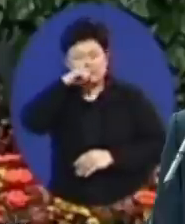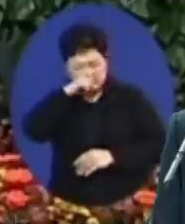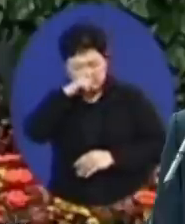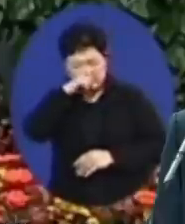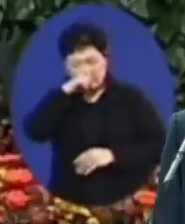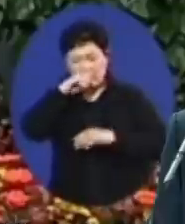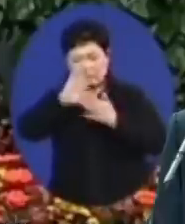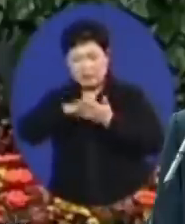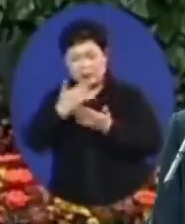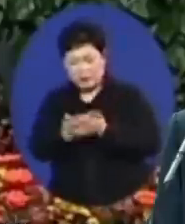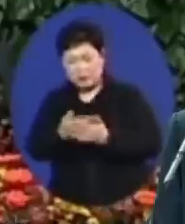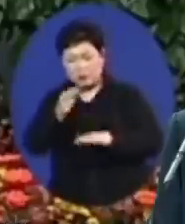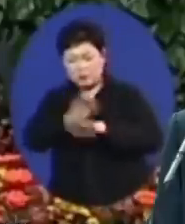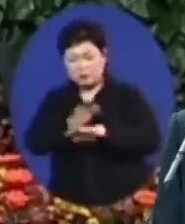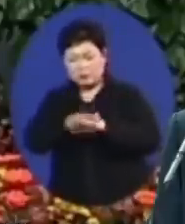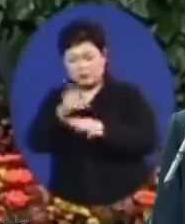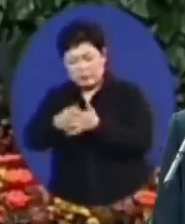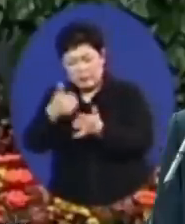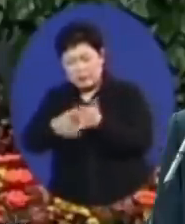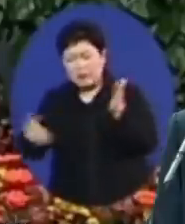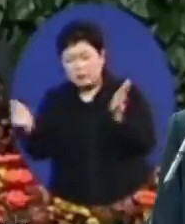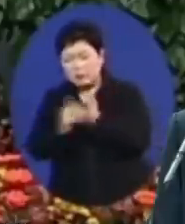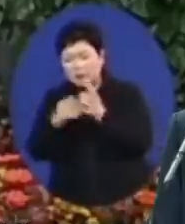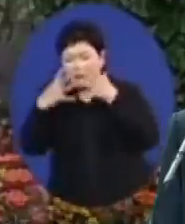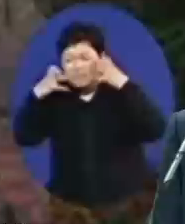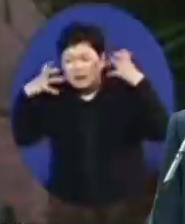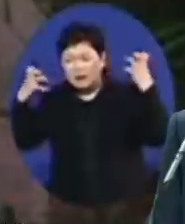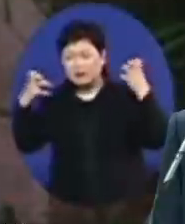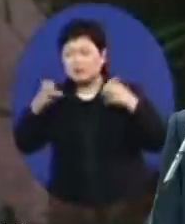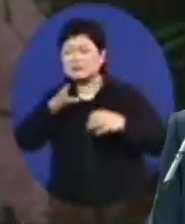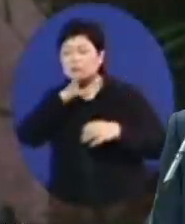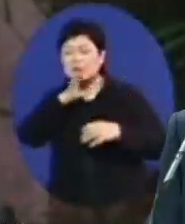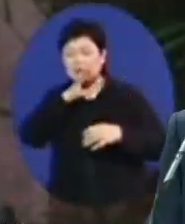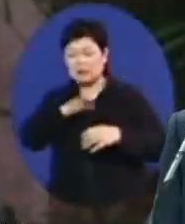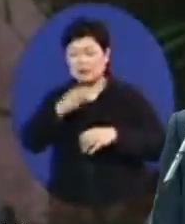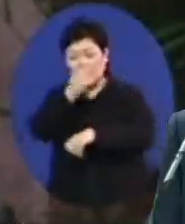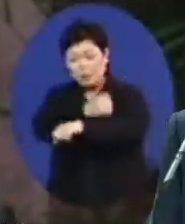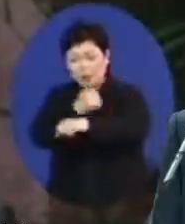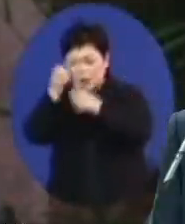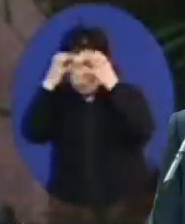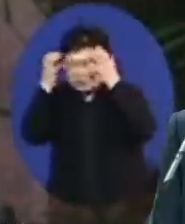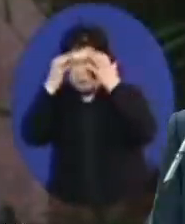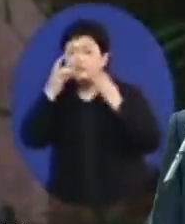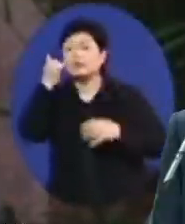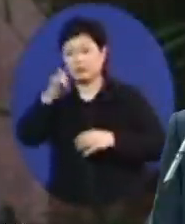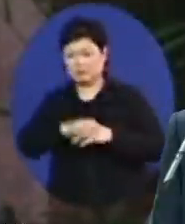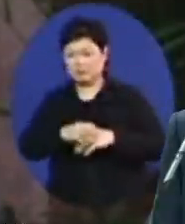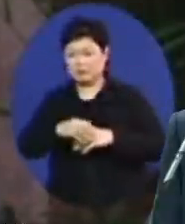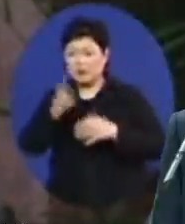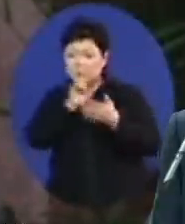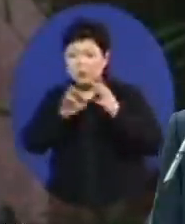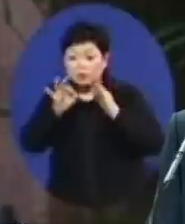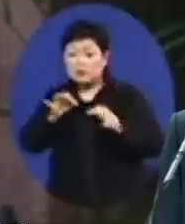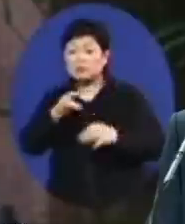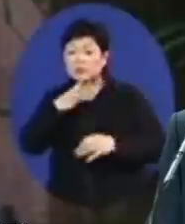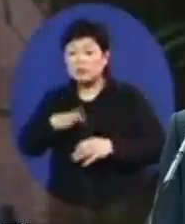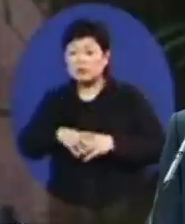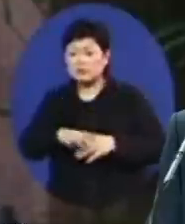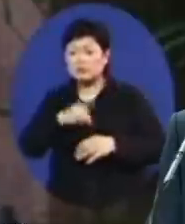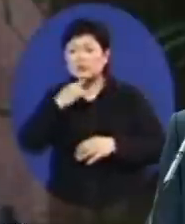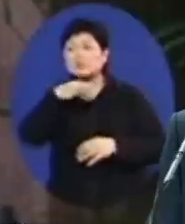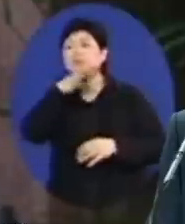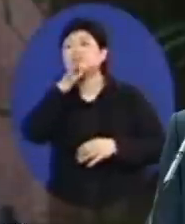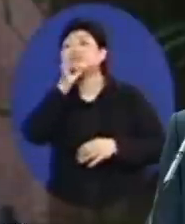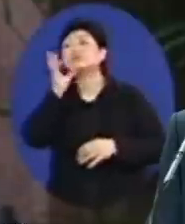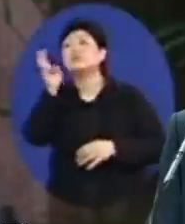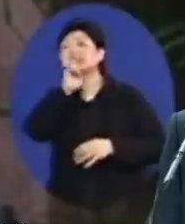다닳도록 고생하셨네. 그 옛날 어릴 때 부를 때 그냥 노래로 불렀는데 나이가 먹어서 오늘 그 노래를 가만히